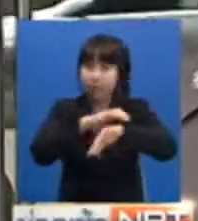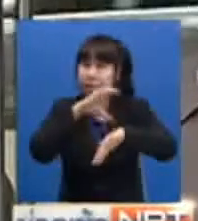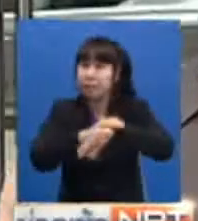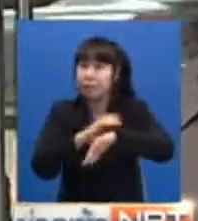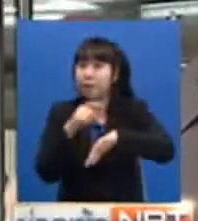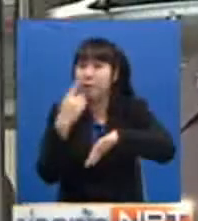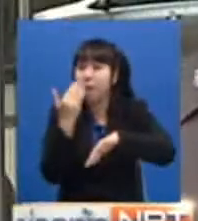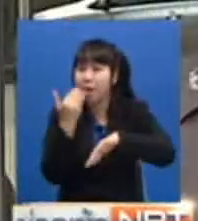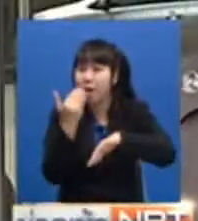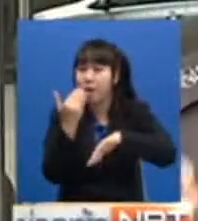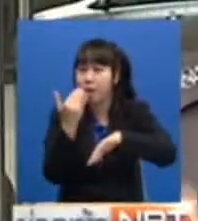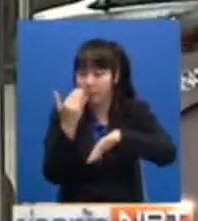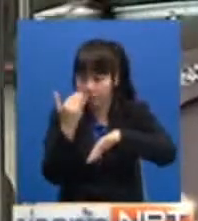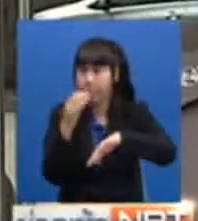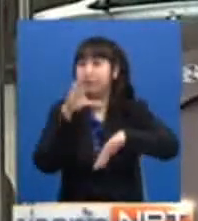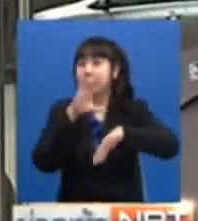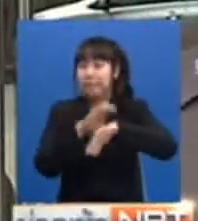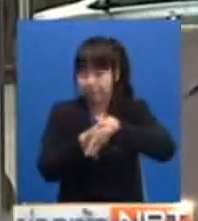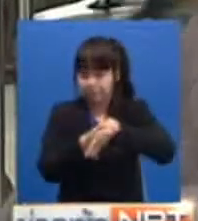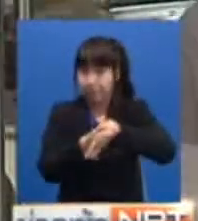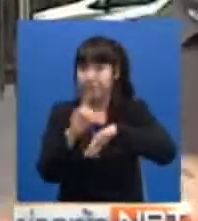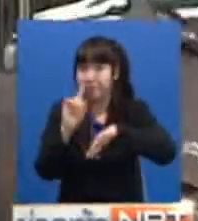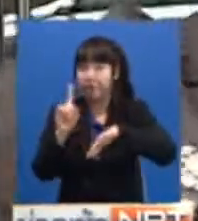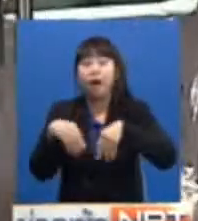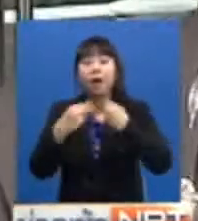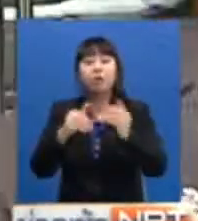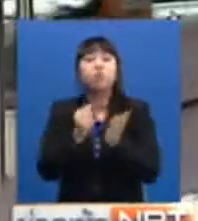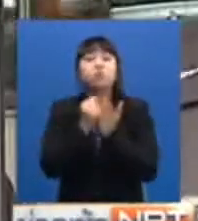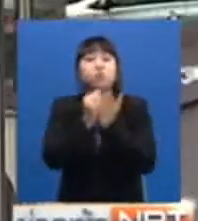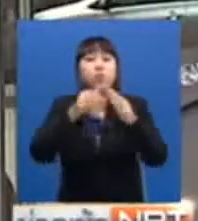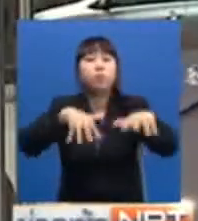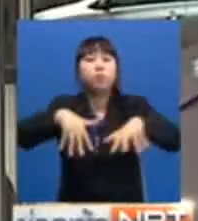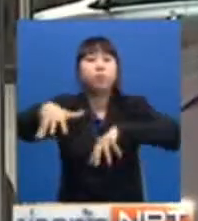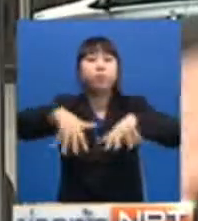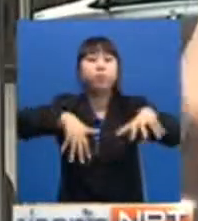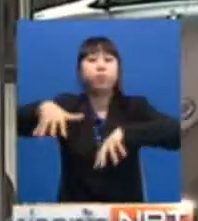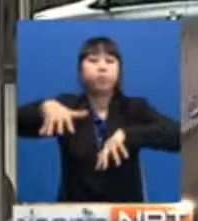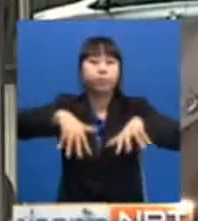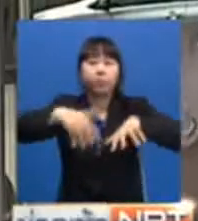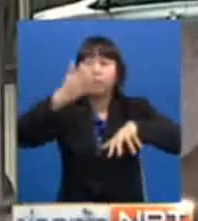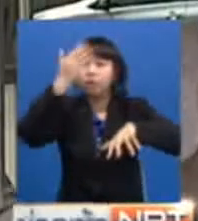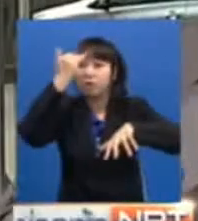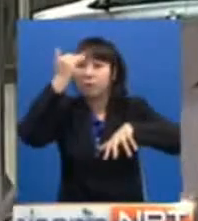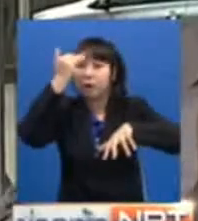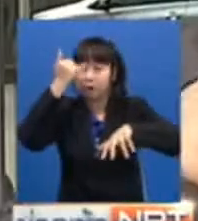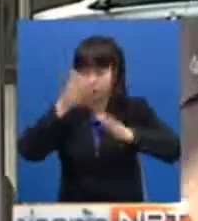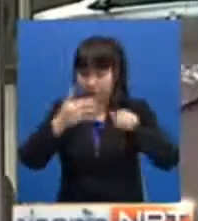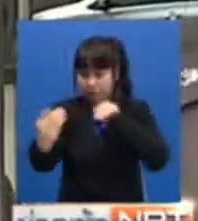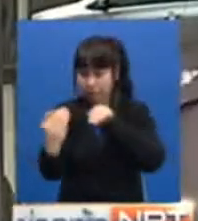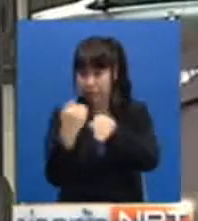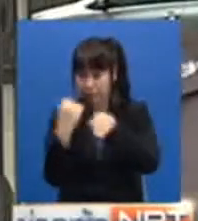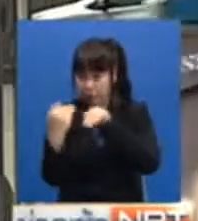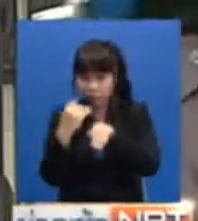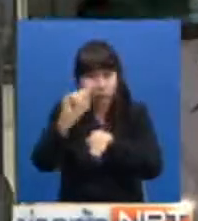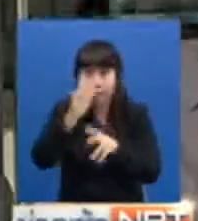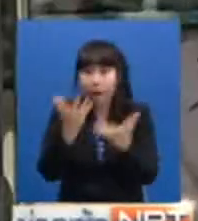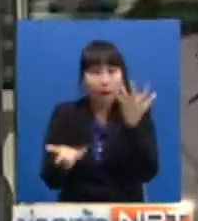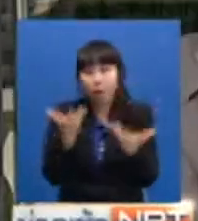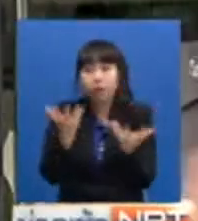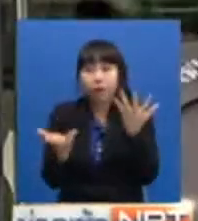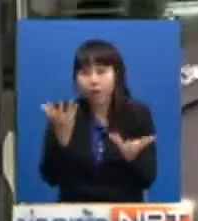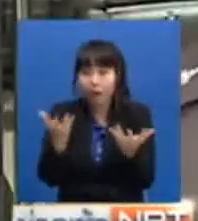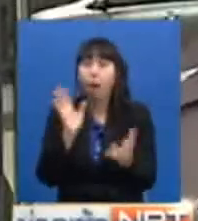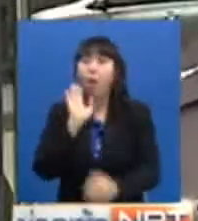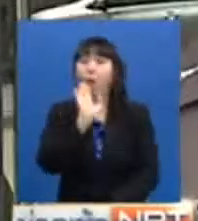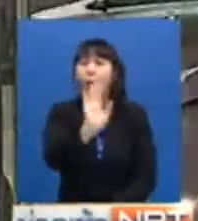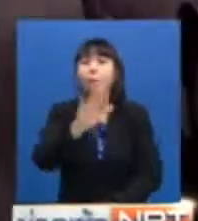ใครนะครับเป็นการดำเนินการจับกุมเพื่อพี่น้องประชาชนโดยส่วนรวมเพราะถนนเนี่ยไม่ว่าจะเป็นเลนไหนก็ตามตรงไหนก็ตามเป็นของ